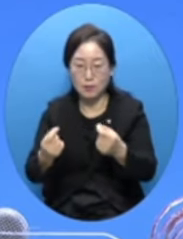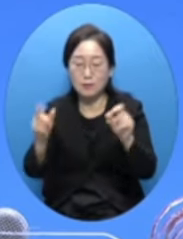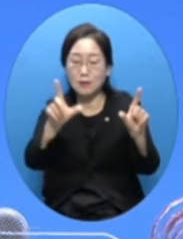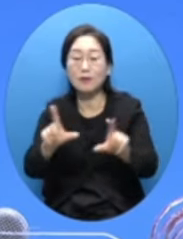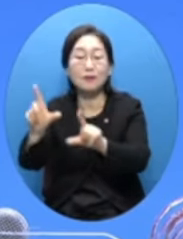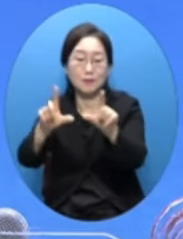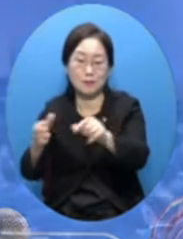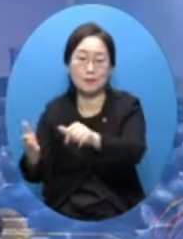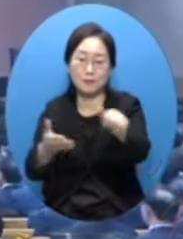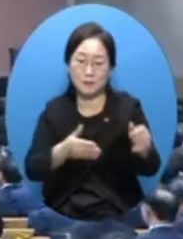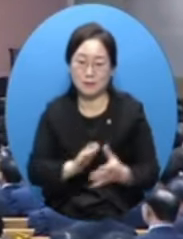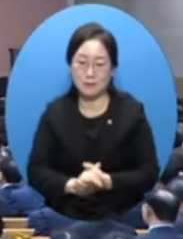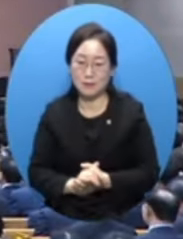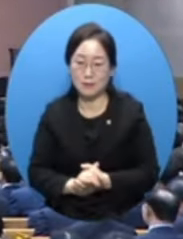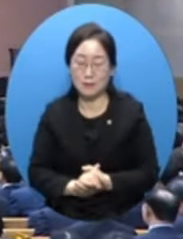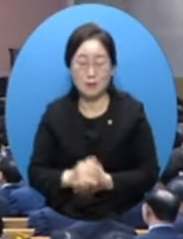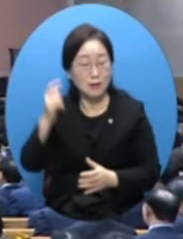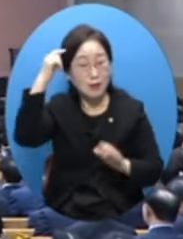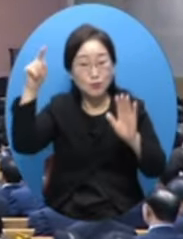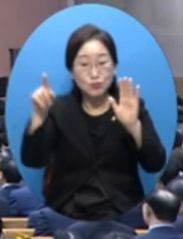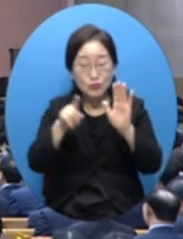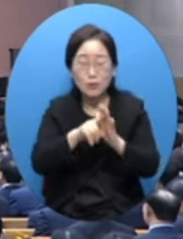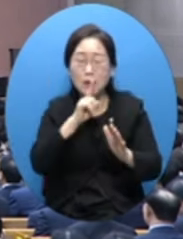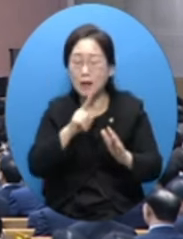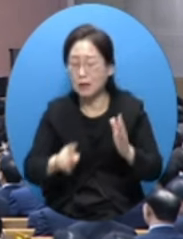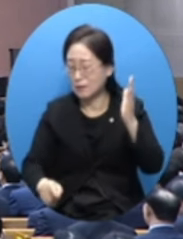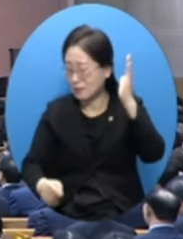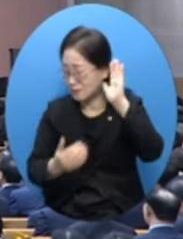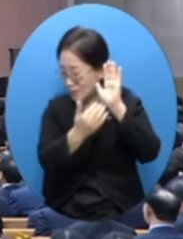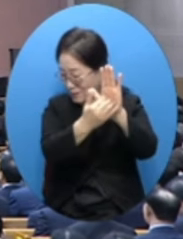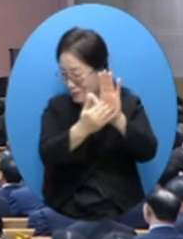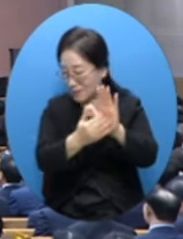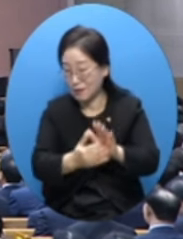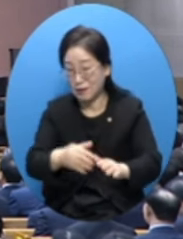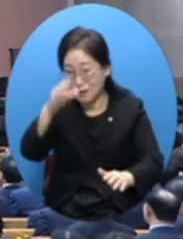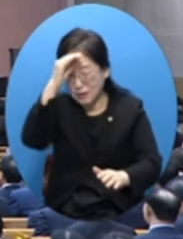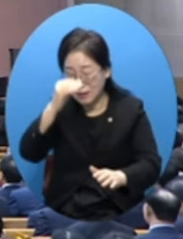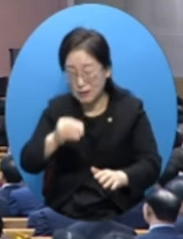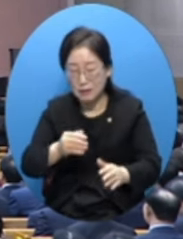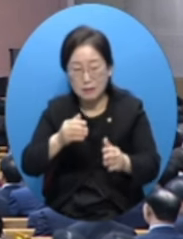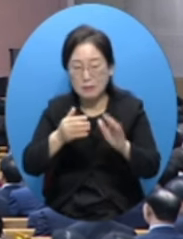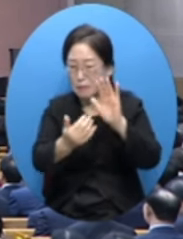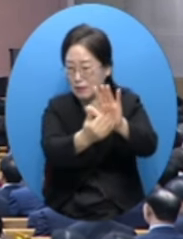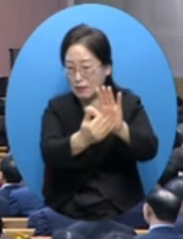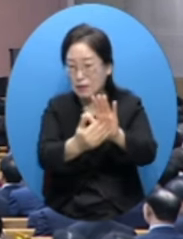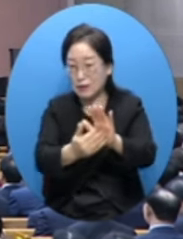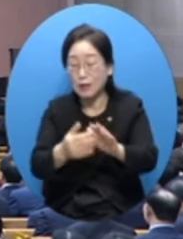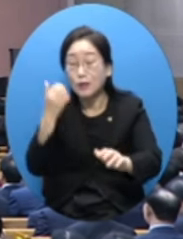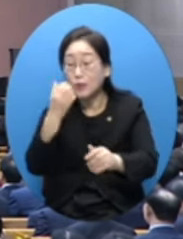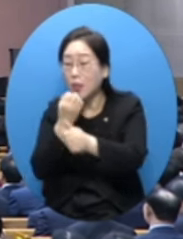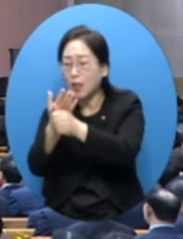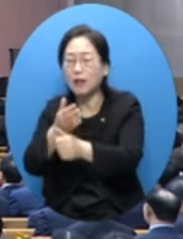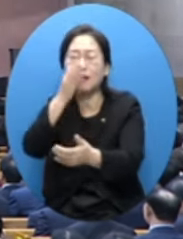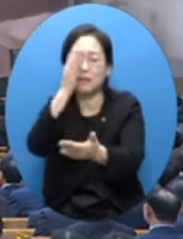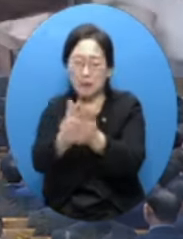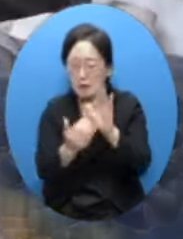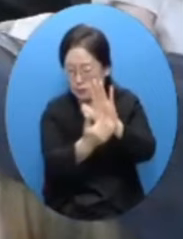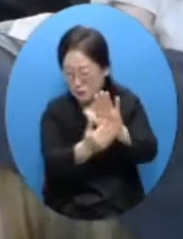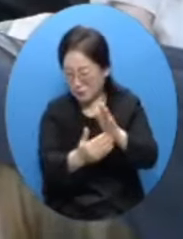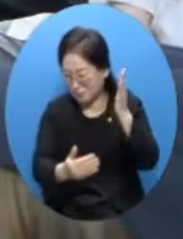바랍니다. 부정적인 얘기는 듣지도 말고 담지도 말고 옮지도 말고 여러분의 귀를